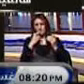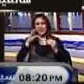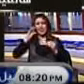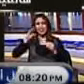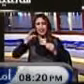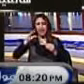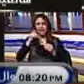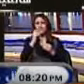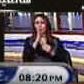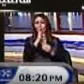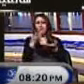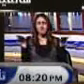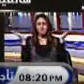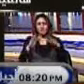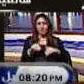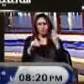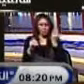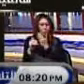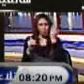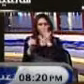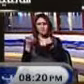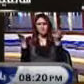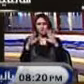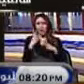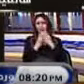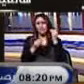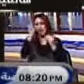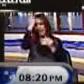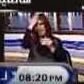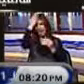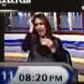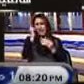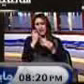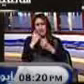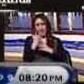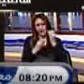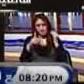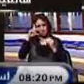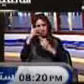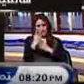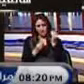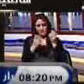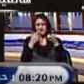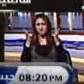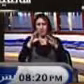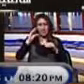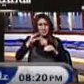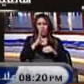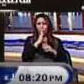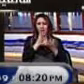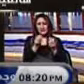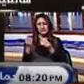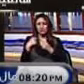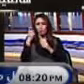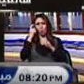ده كان شايل مجموعة ورق، إن كان جنبه مجموعة أوراق رهيبة يعني وكتيبات. أنا مش عارف هل دي يعني ليه جابها